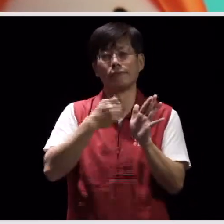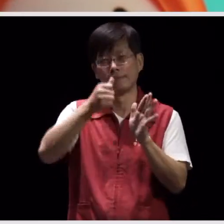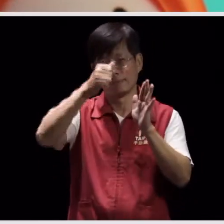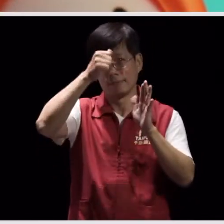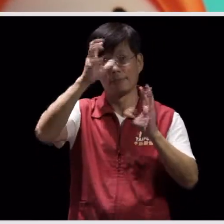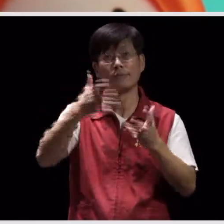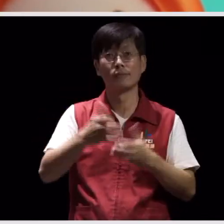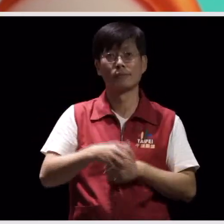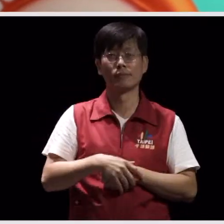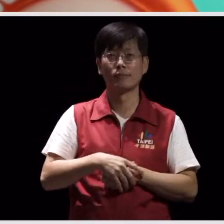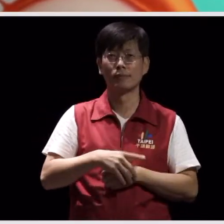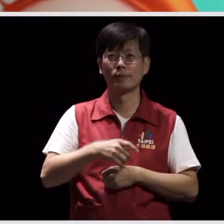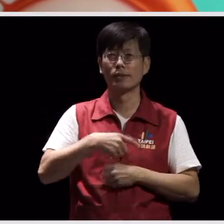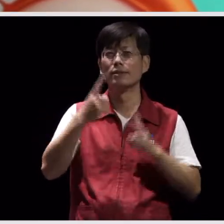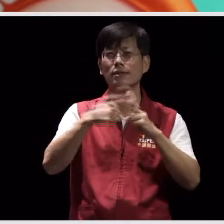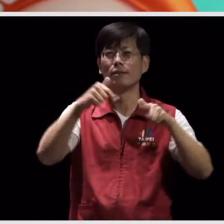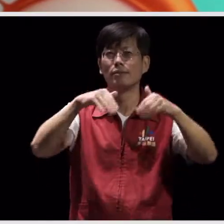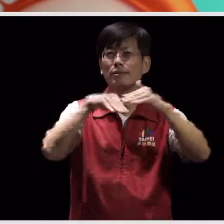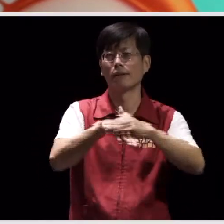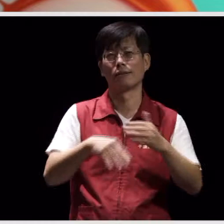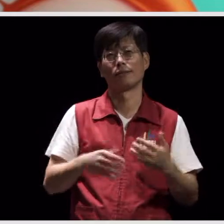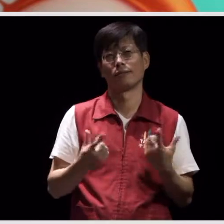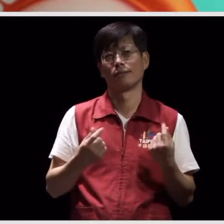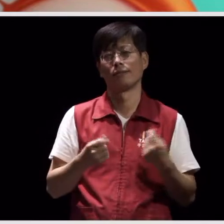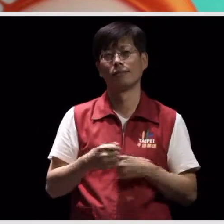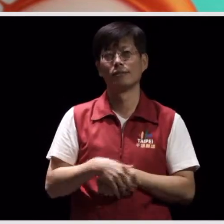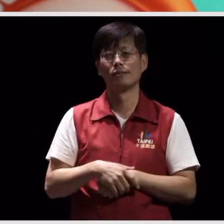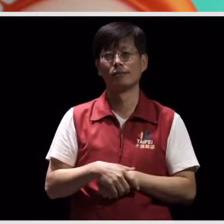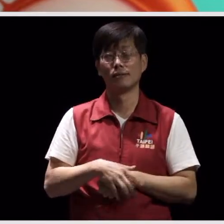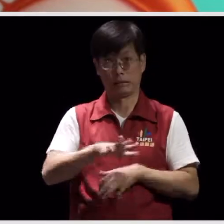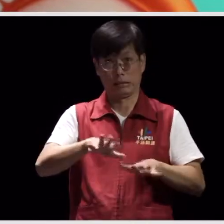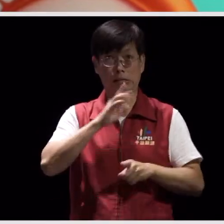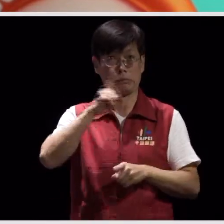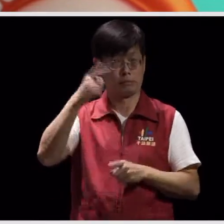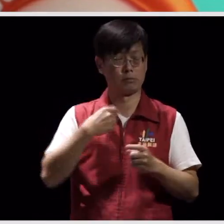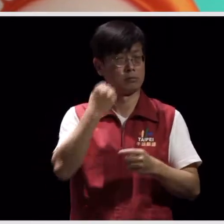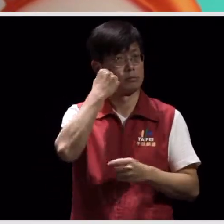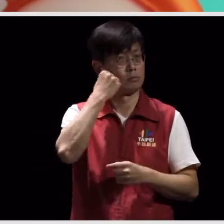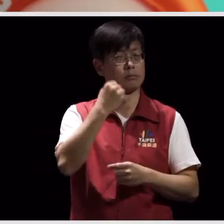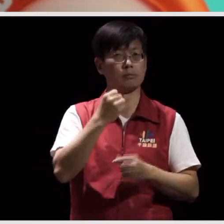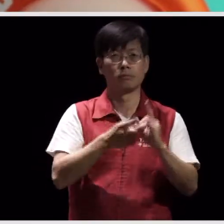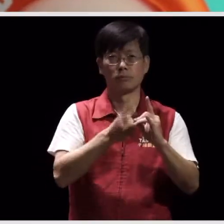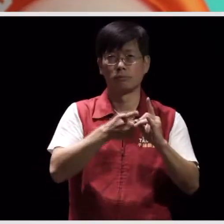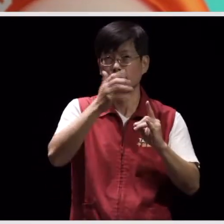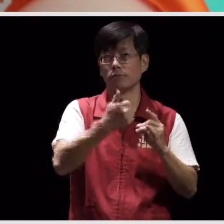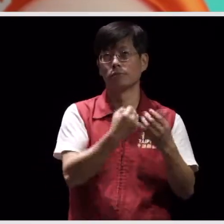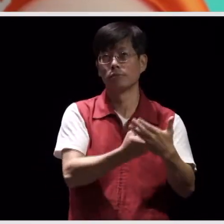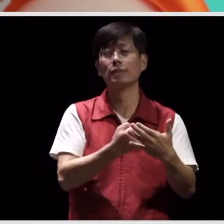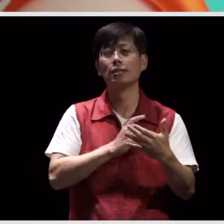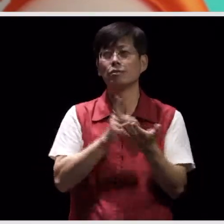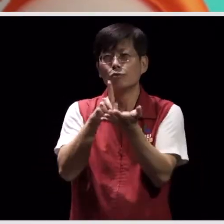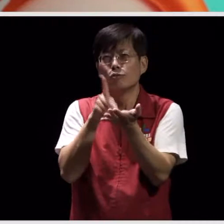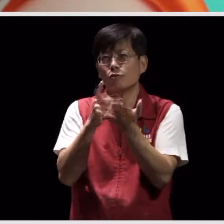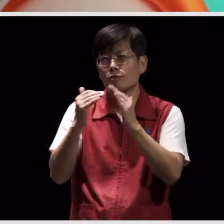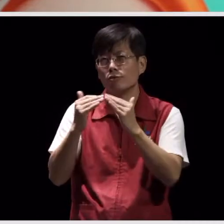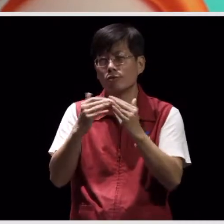边大家知道北印有个地方叫小西藏，现在那个达赖喇嘛住在那边，然后他就去那边住，附近住了一个小房间，